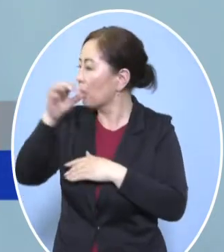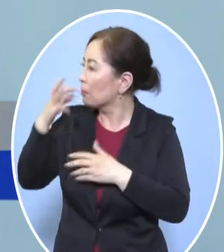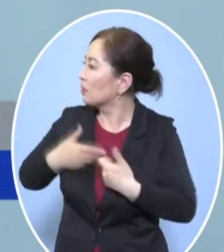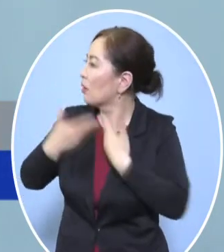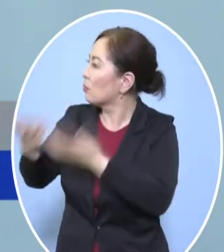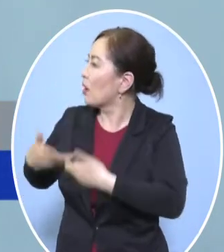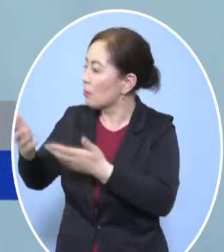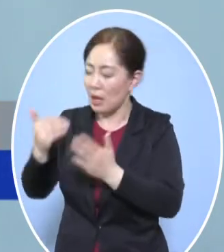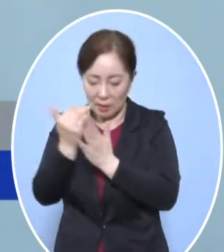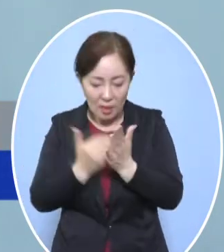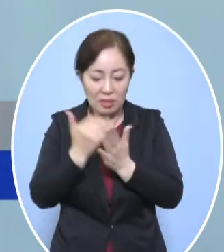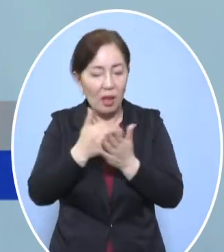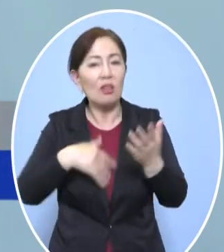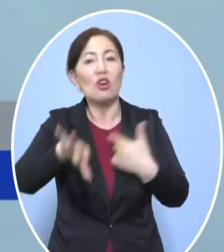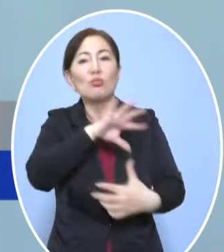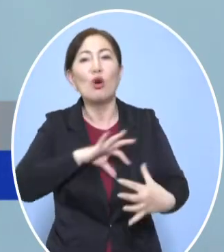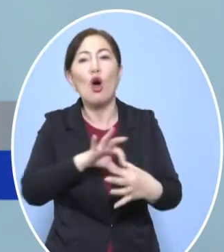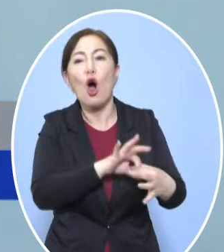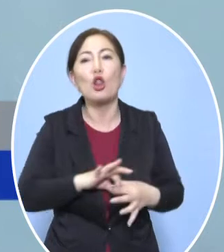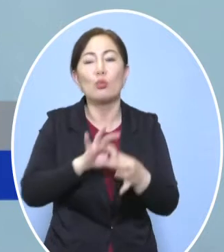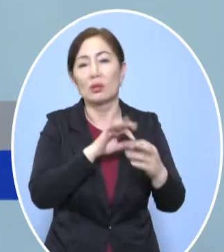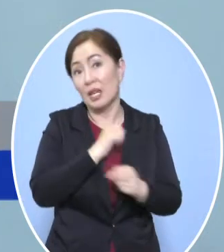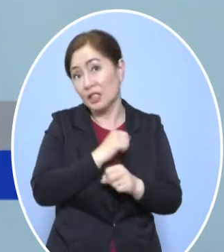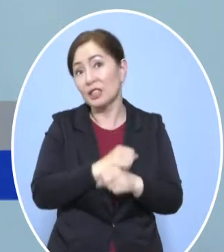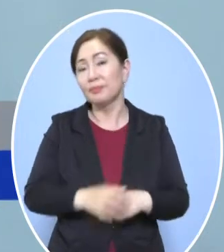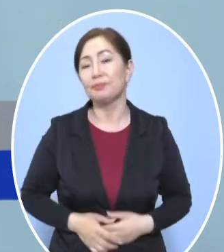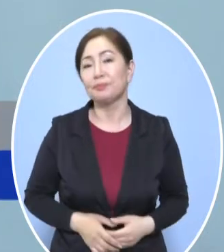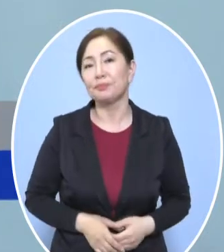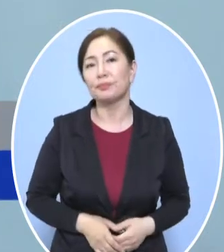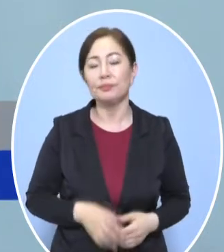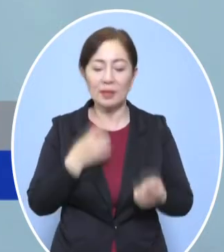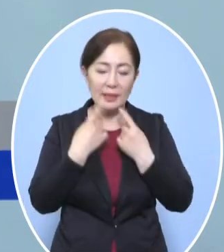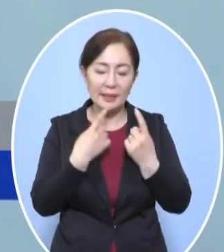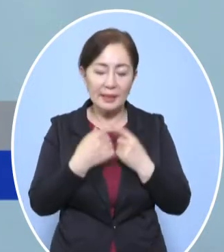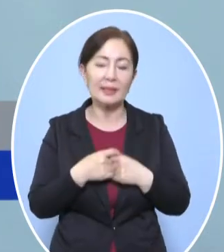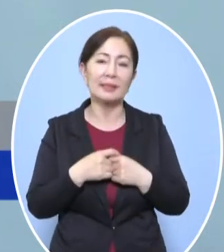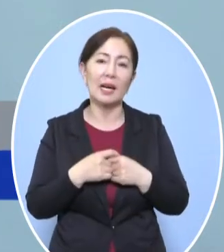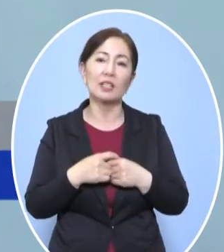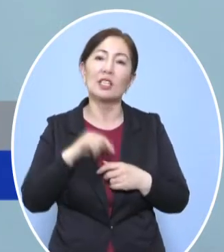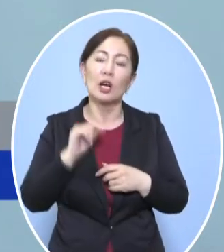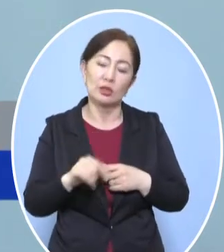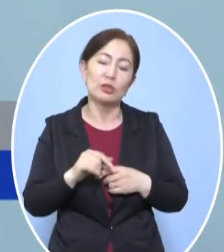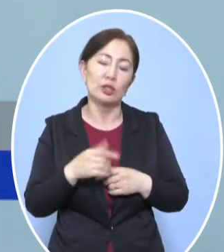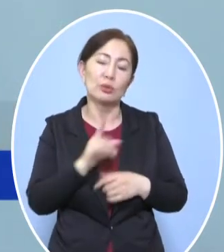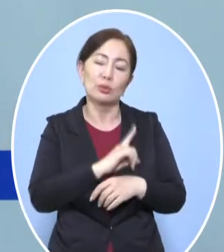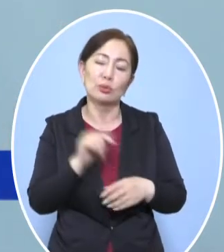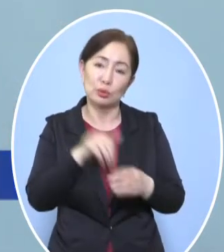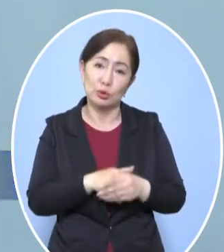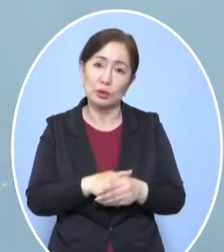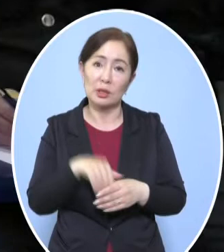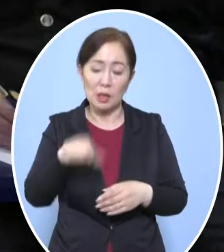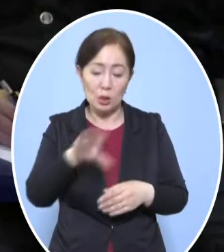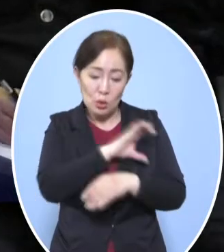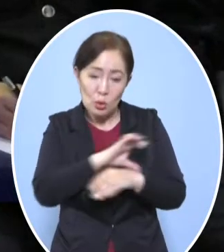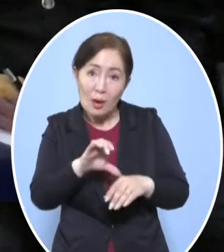одоо тухай бүрт нь өгөөж тайлгнаж ингэж эргэх холбоотой энэ ажил нь гэж ярилцаж одоо энэ юм төрсэн